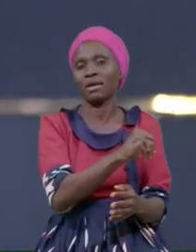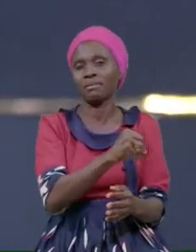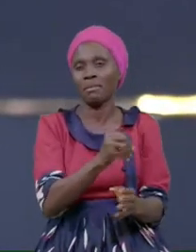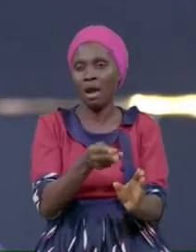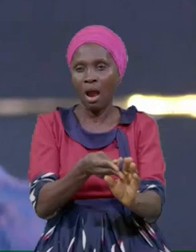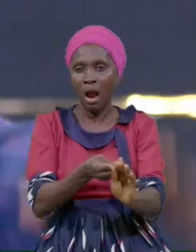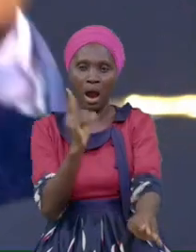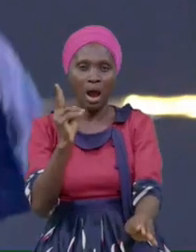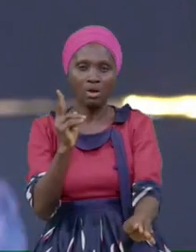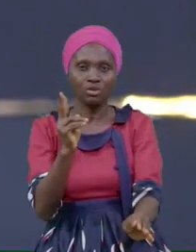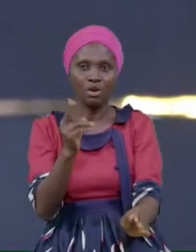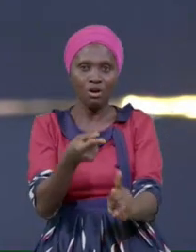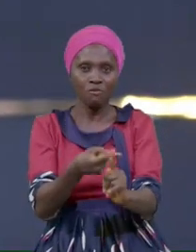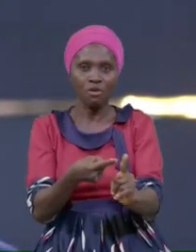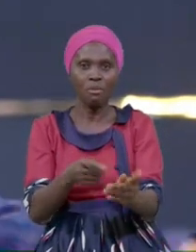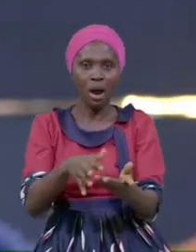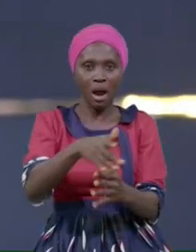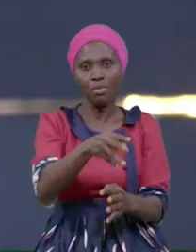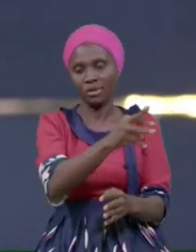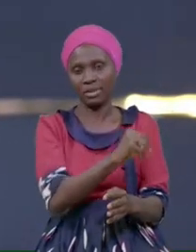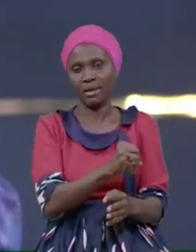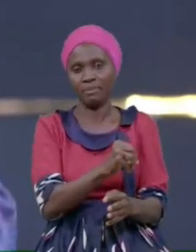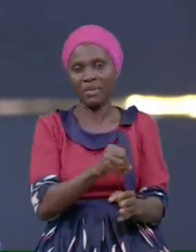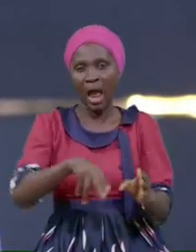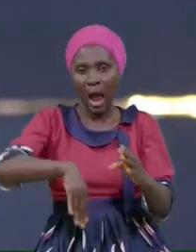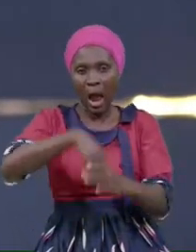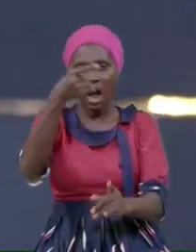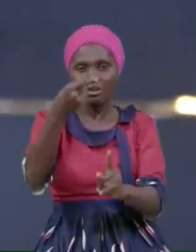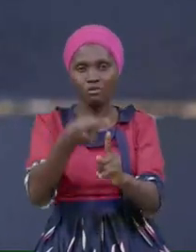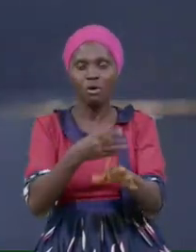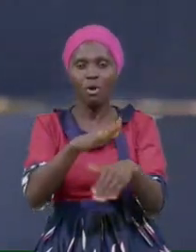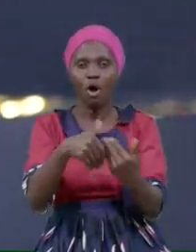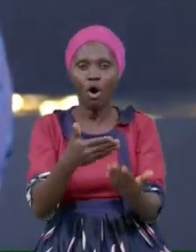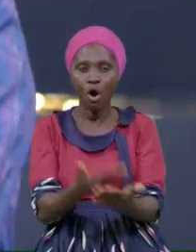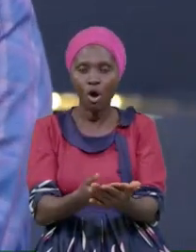du milieu des pécheurs, du milieu des ivrognes, du milieu de ceux-là